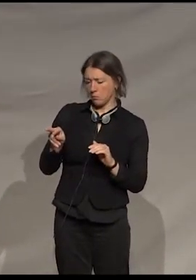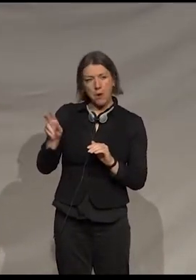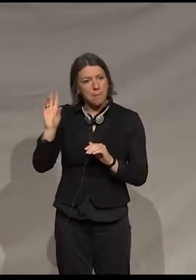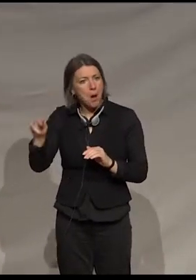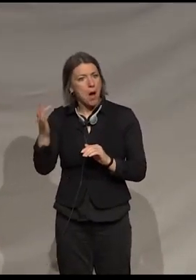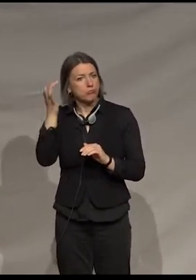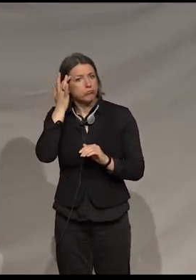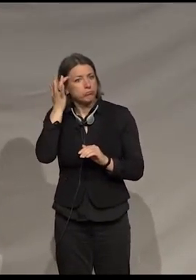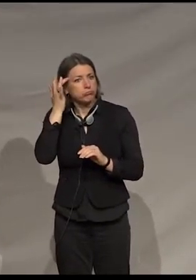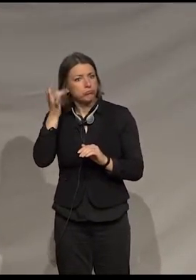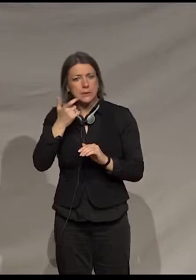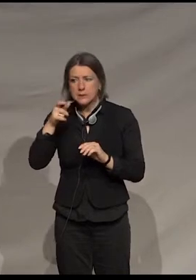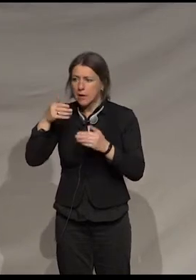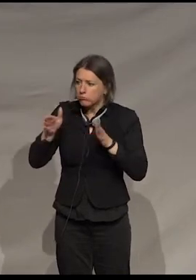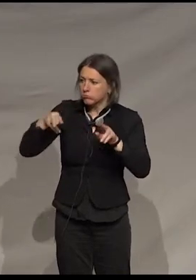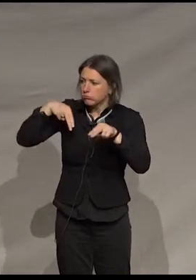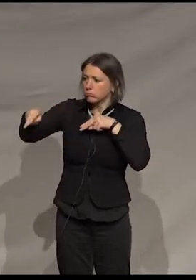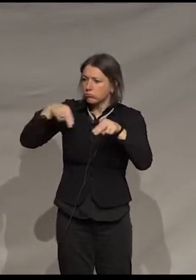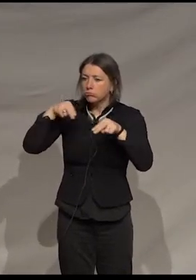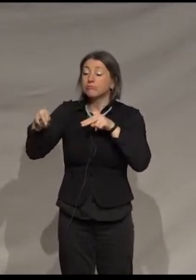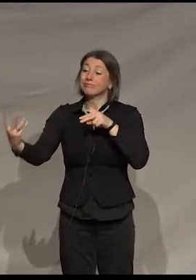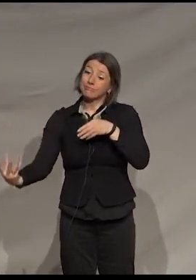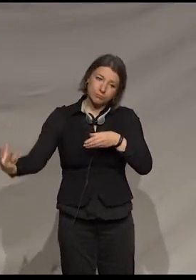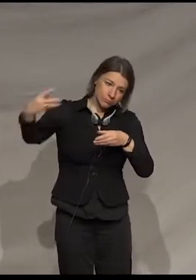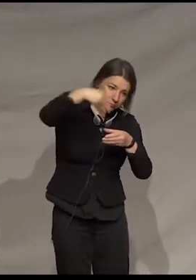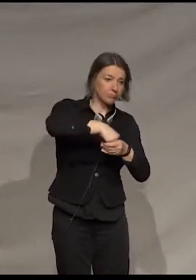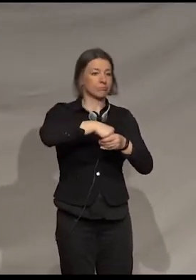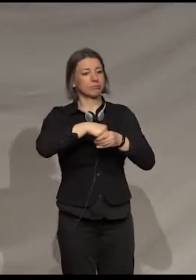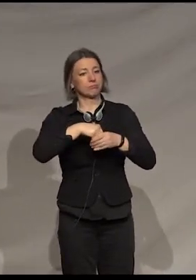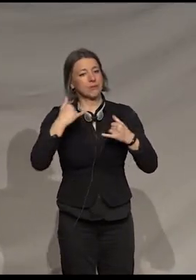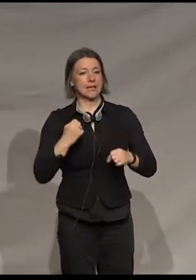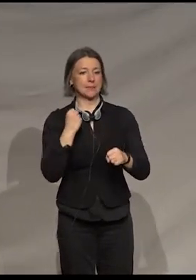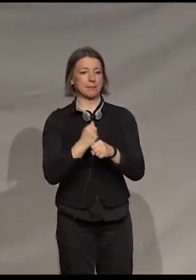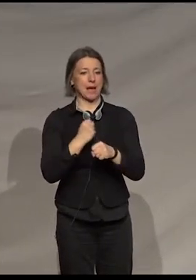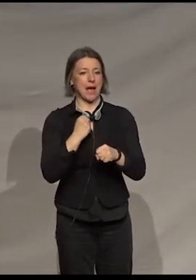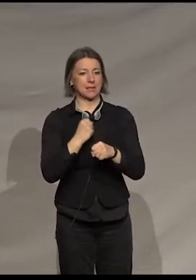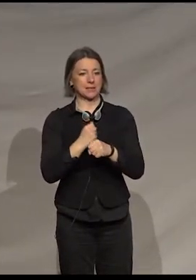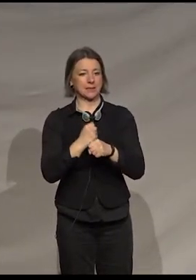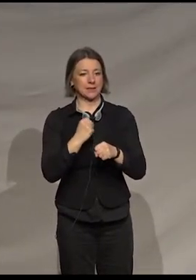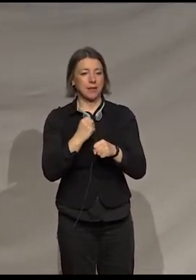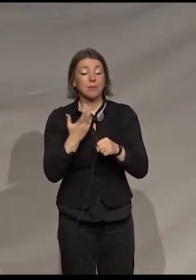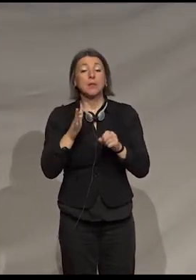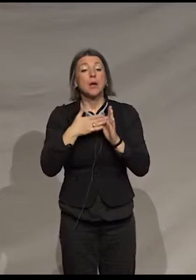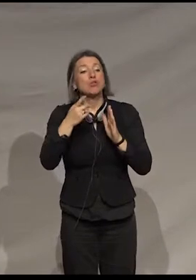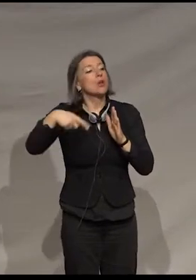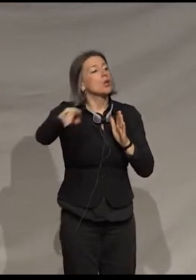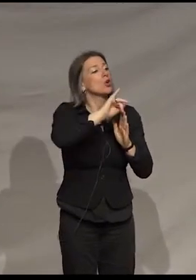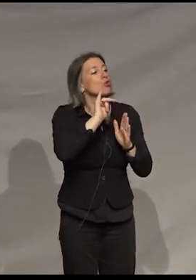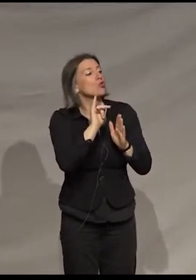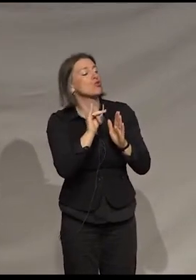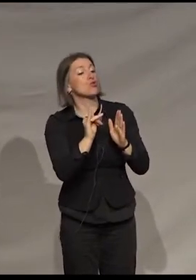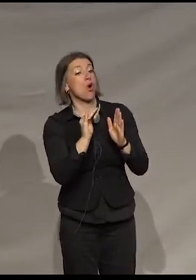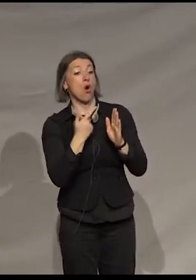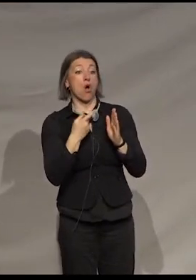spolu komunikovat, pracovat dál a v dnešní době je Jirka kolegou, který dělá vzdálenou zprávu pro naše klienty